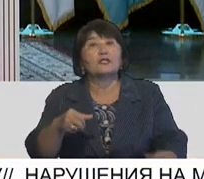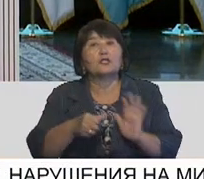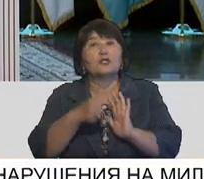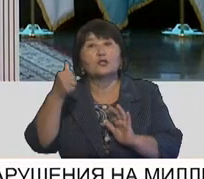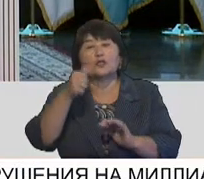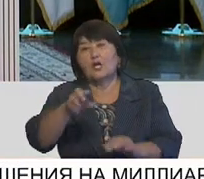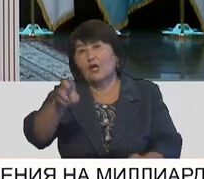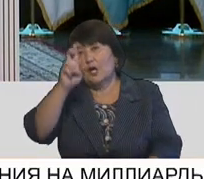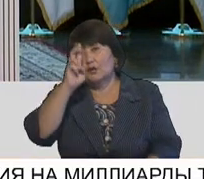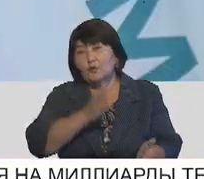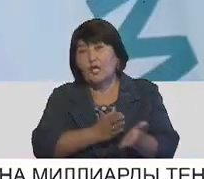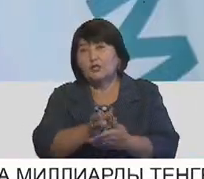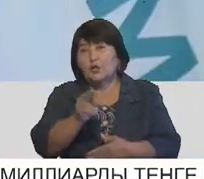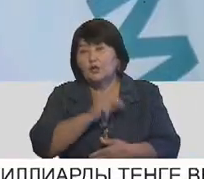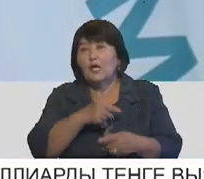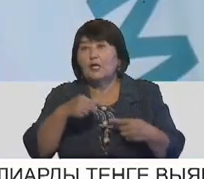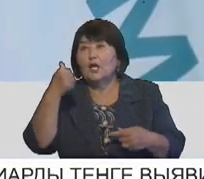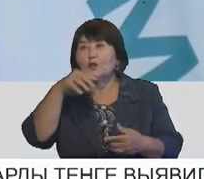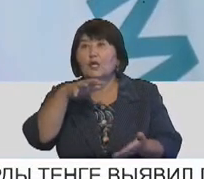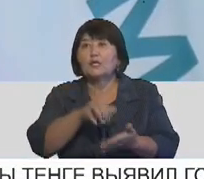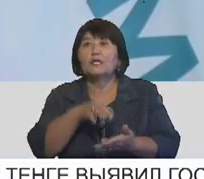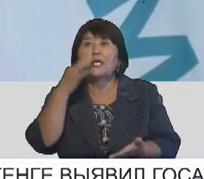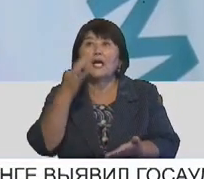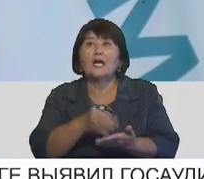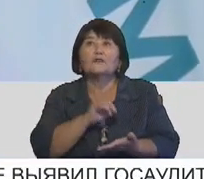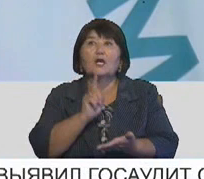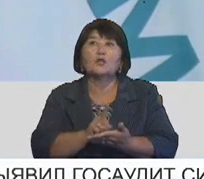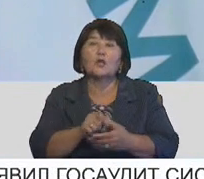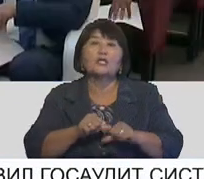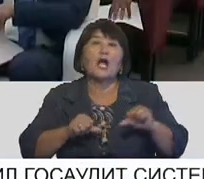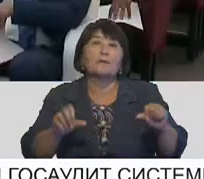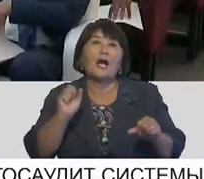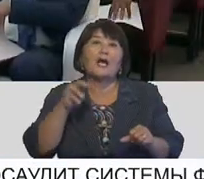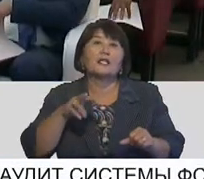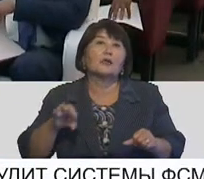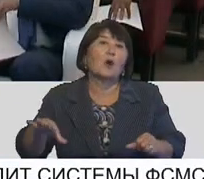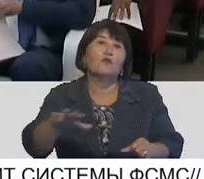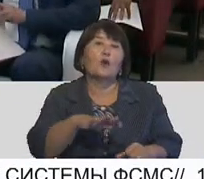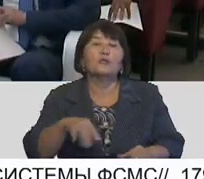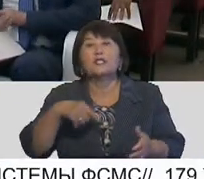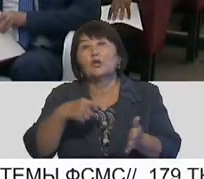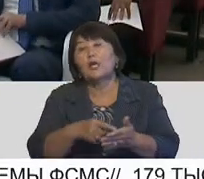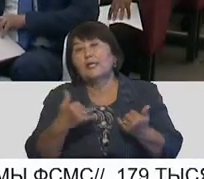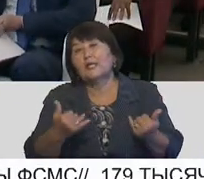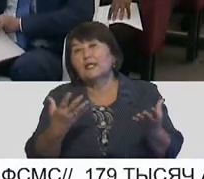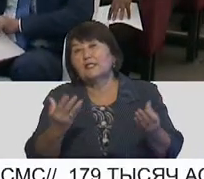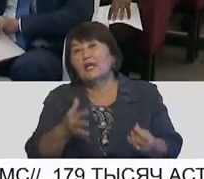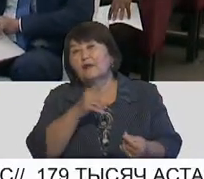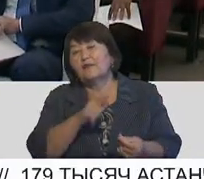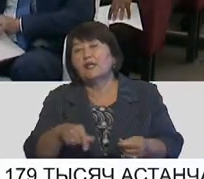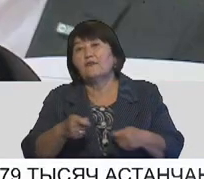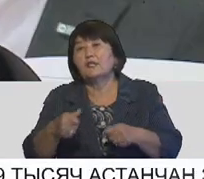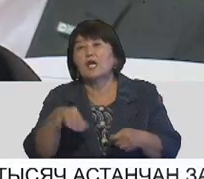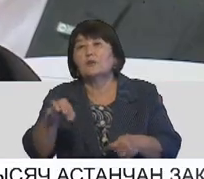года на государственной службе в разные годы занимал ответственные должности В аппаратах Акимов области и города до настоящего времени возглавлял